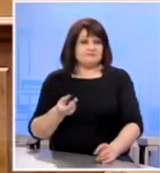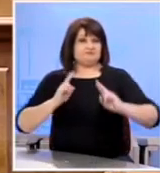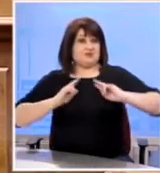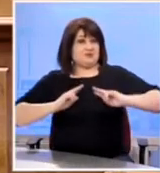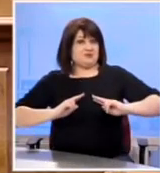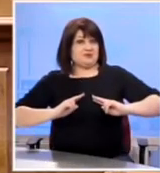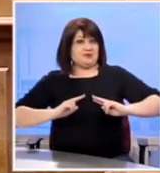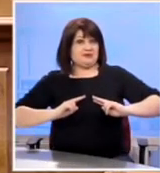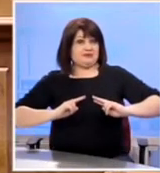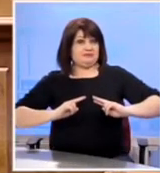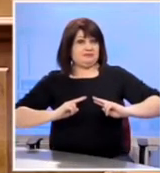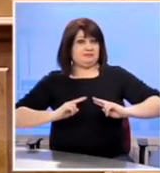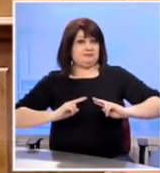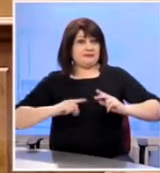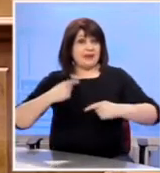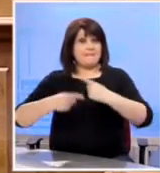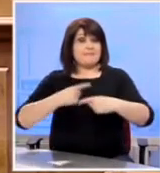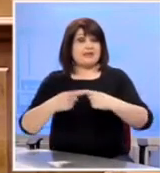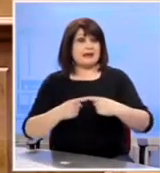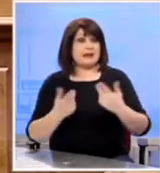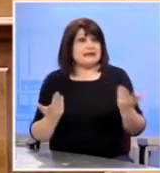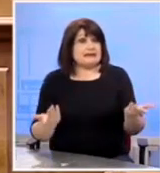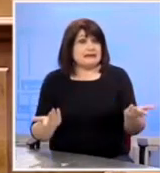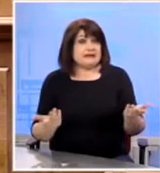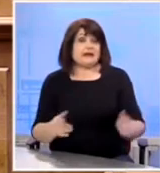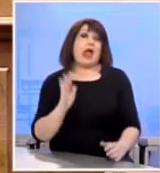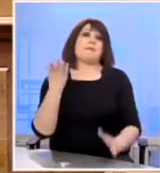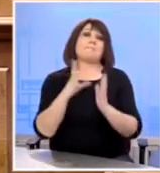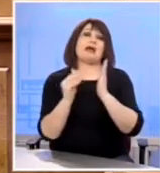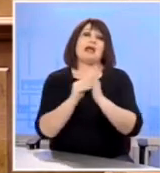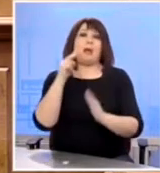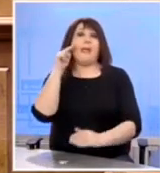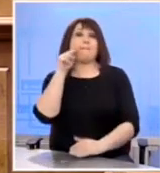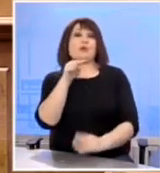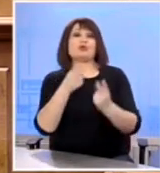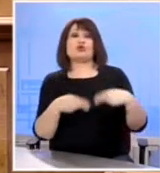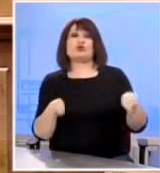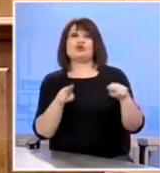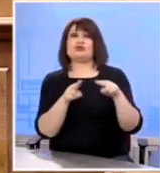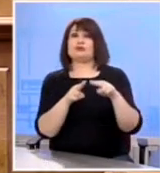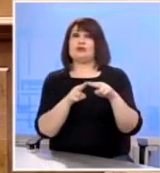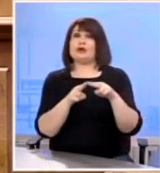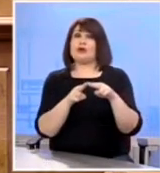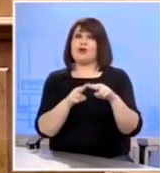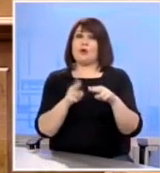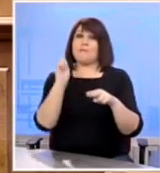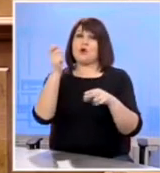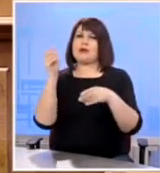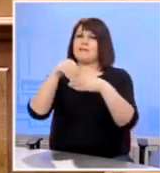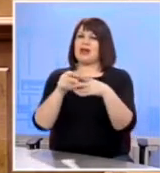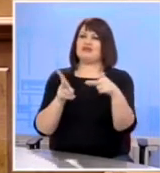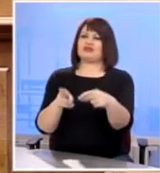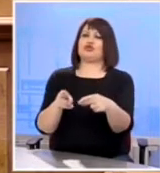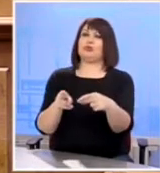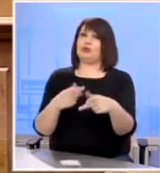ικανοποιητική αυτή η εμπειρία. Για το αν, ας πούμε, το Εποπτικό Συμβούλιο εμπόδισε τις πολιτικές παρεμβάσεις.